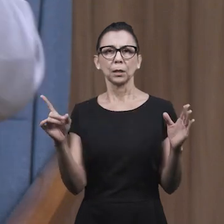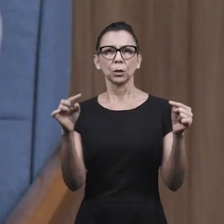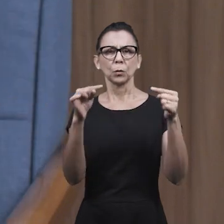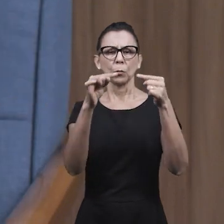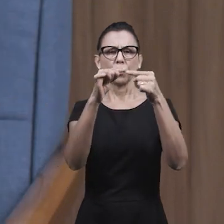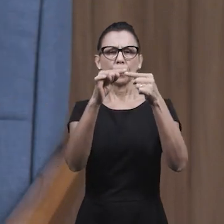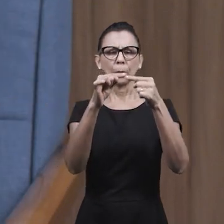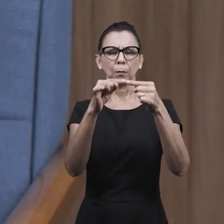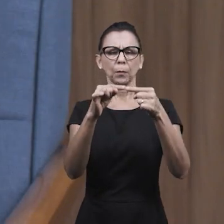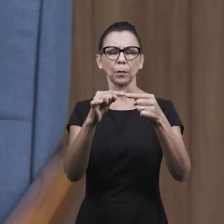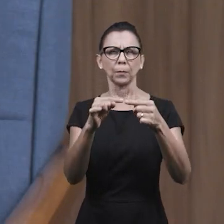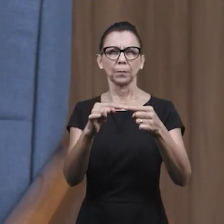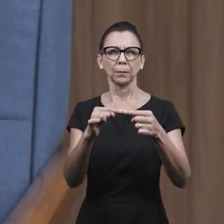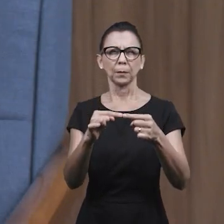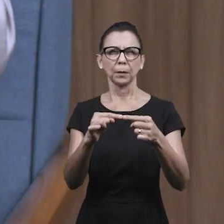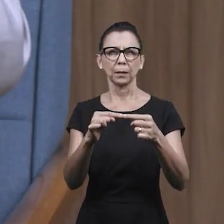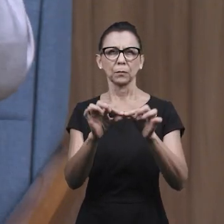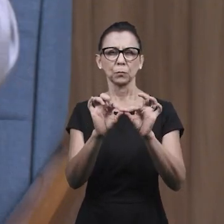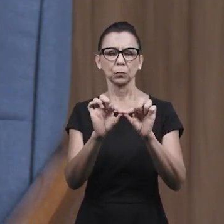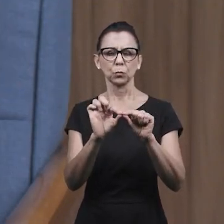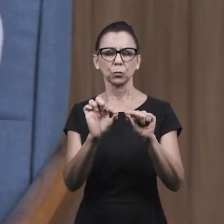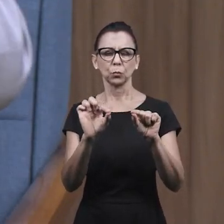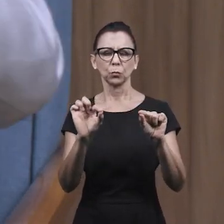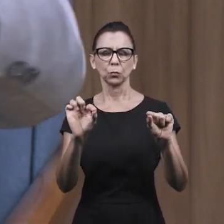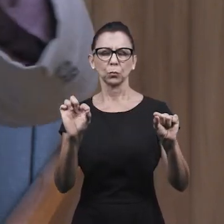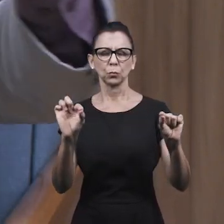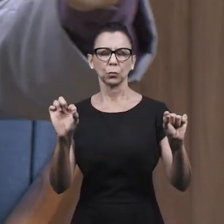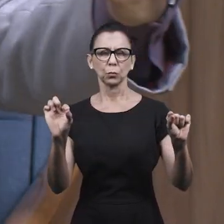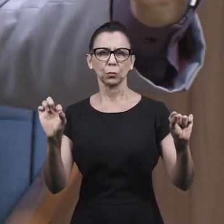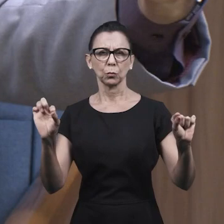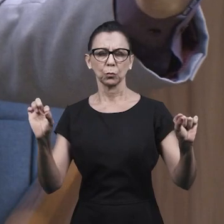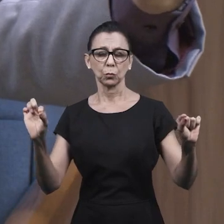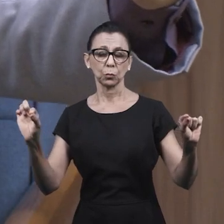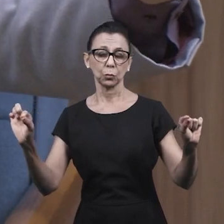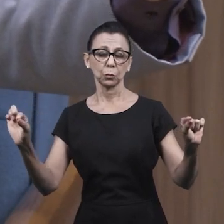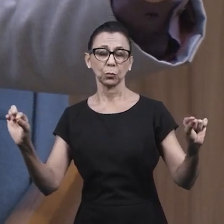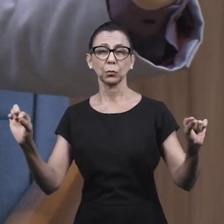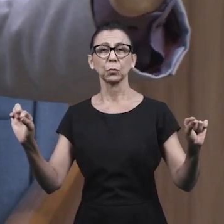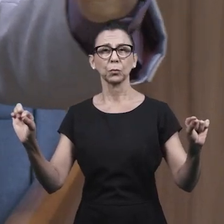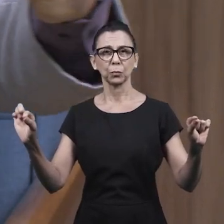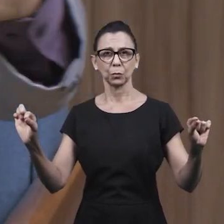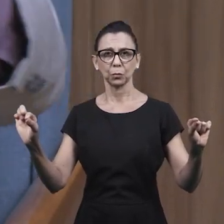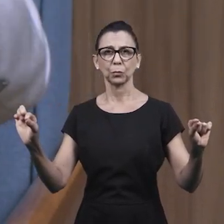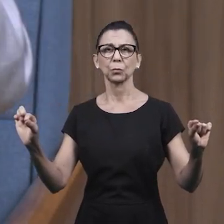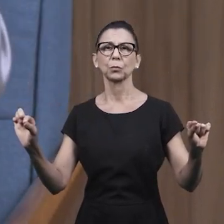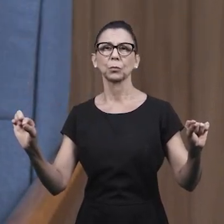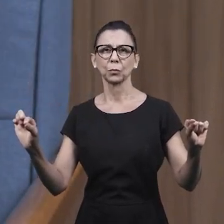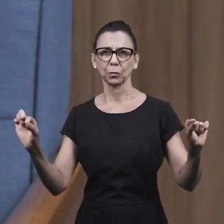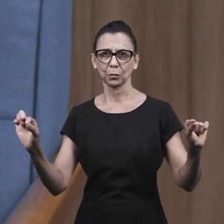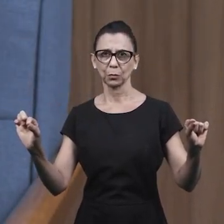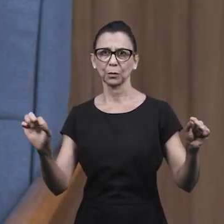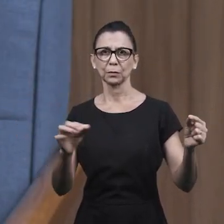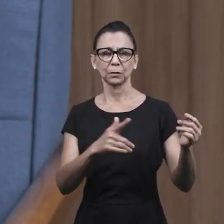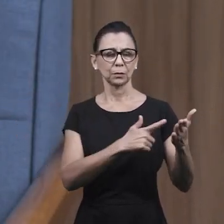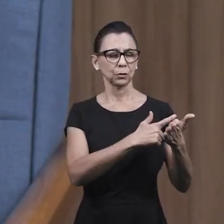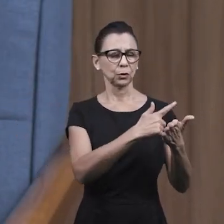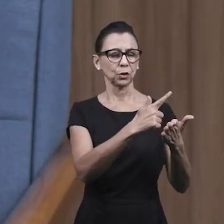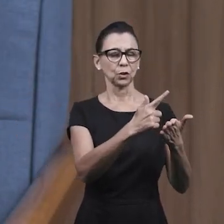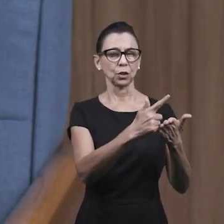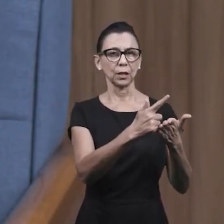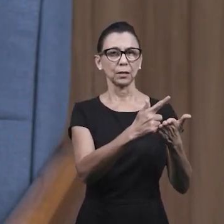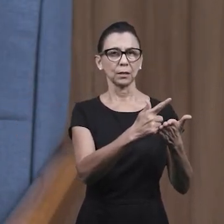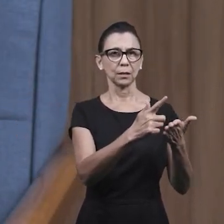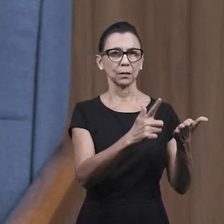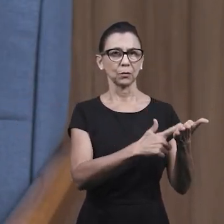La parole de Dieu, elle est toute connectée dans ce sens. Elle porte une ligne conductrice